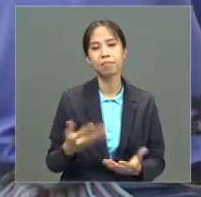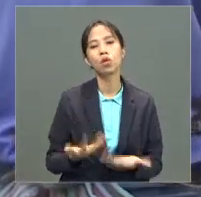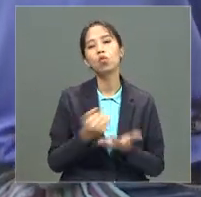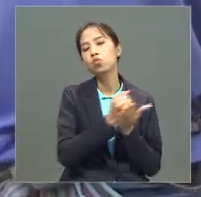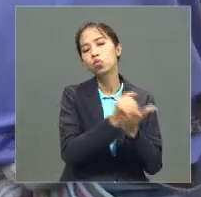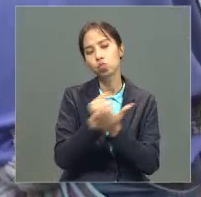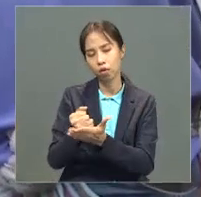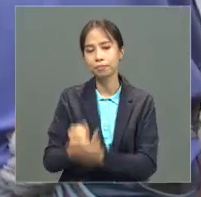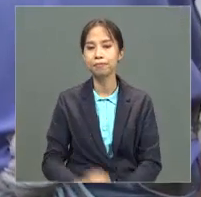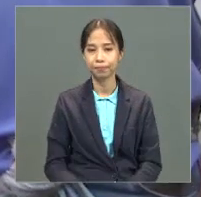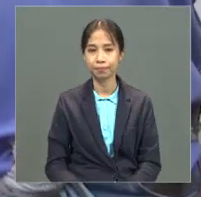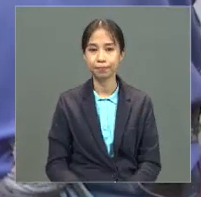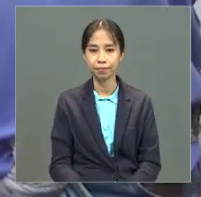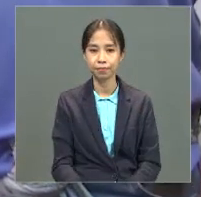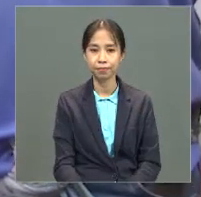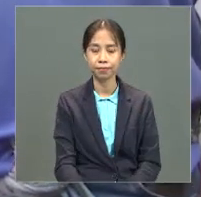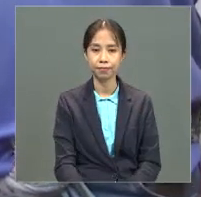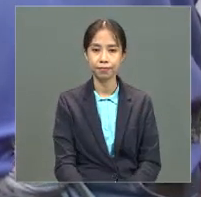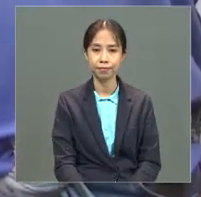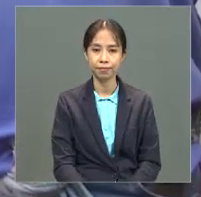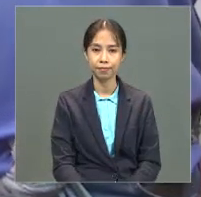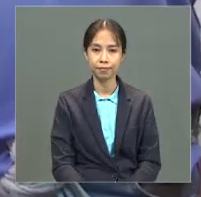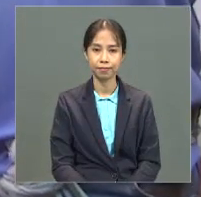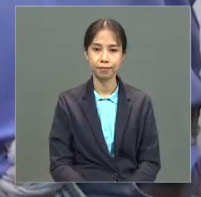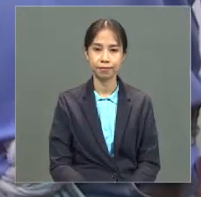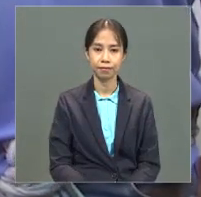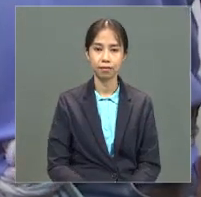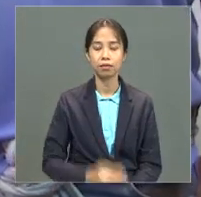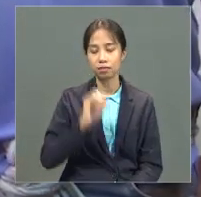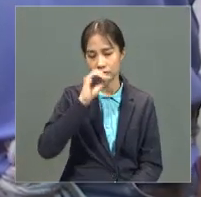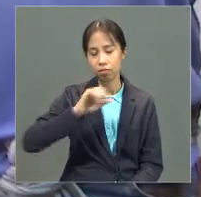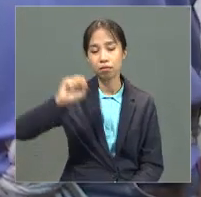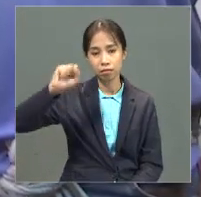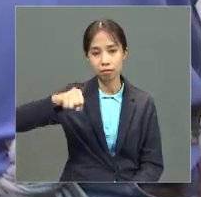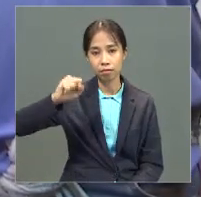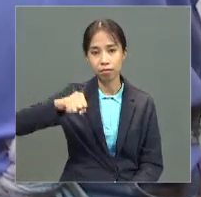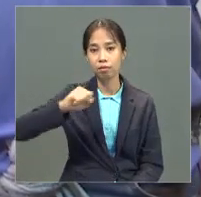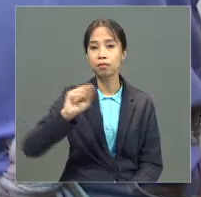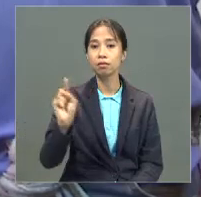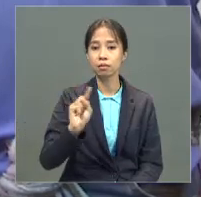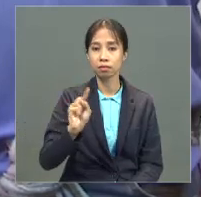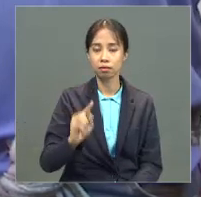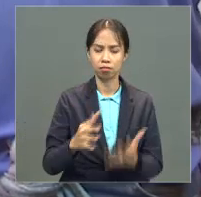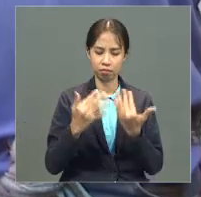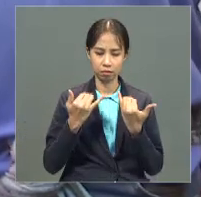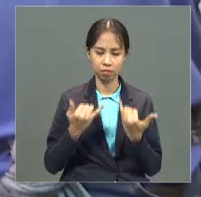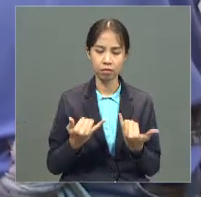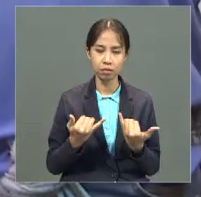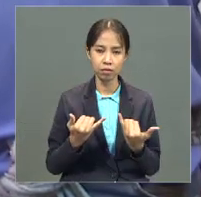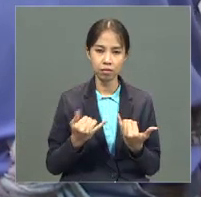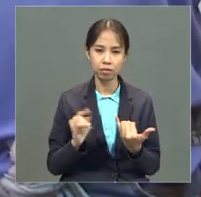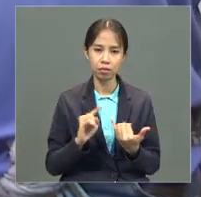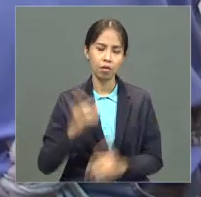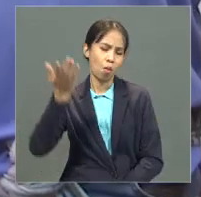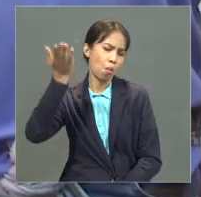าช่วยกัน ค่ะที่ก็ยังวันหลังไม่ต้องมีน้ำประมาณจะรอด ใช่ค่ะเพราะว่ามันเหตุการณ์ครั้งนี้มัน